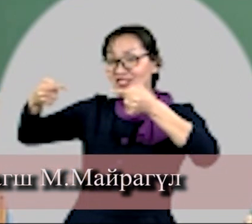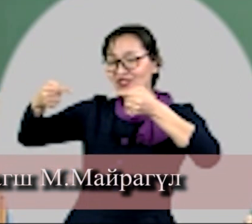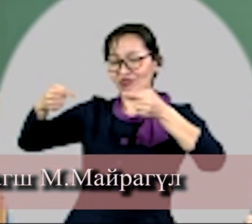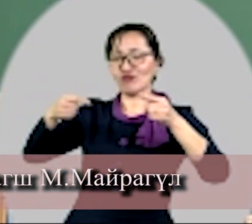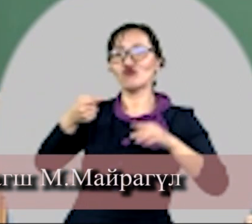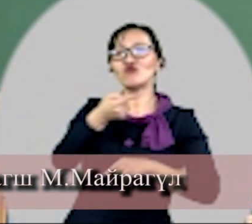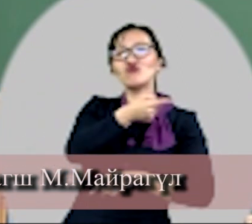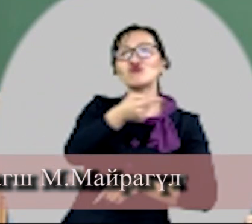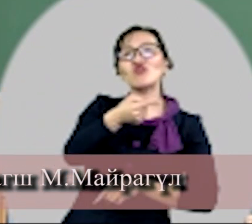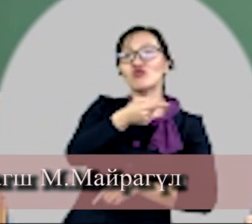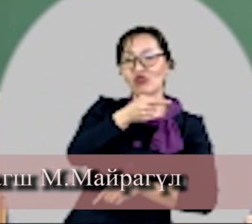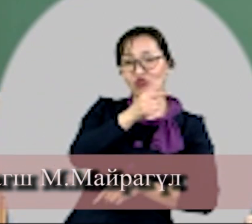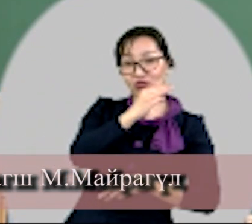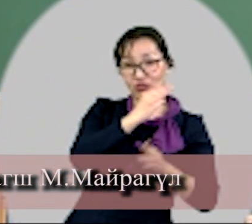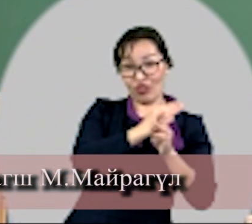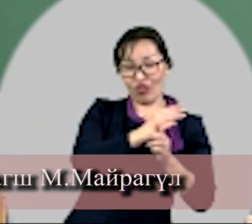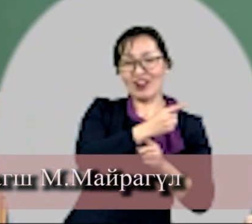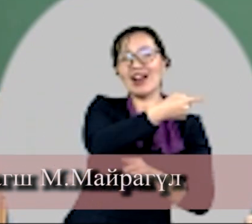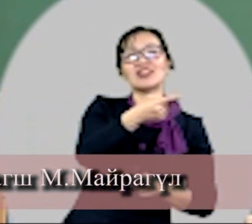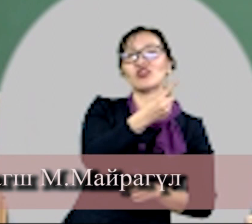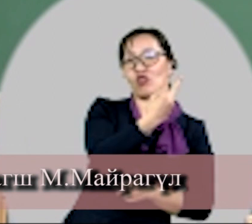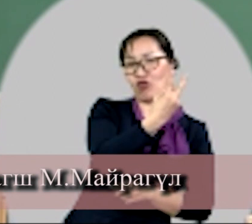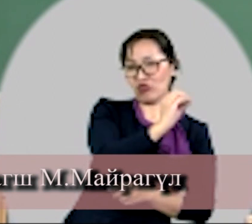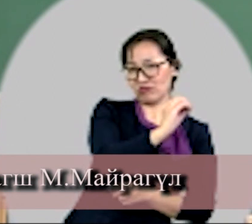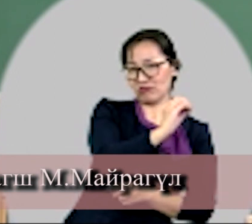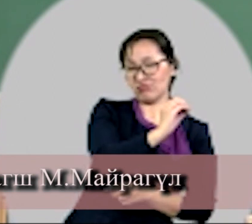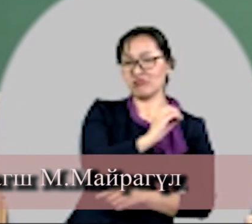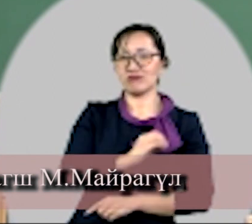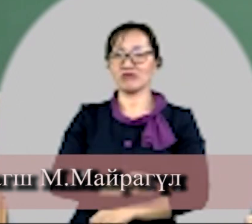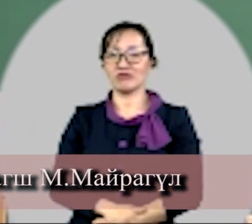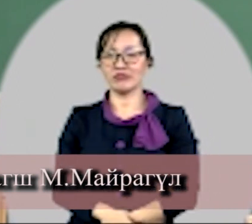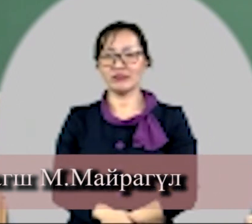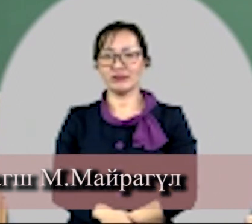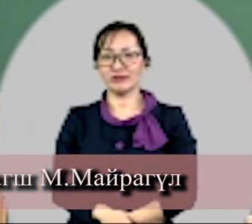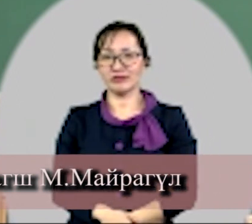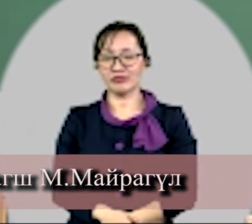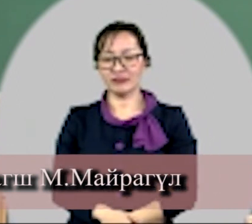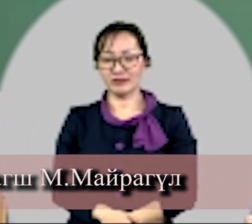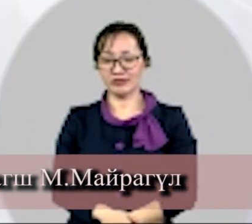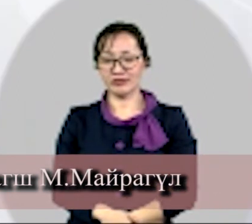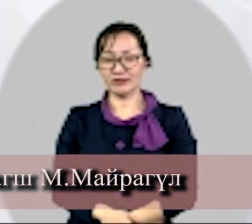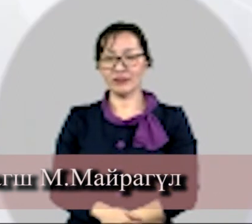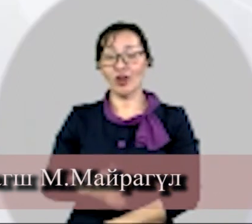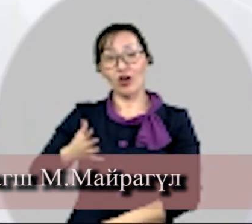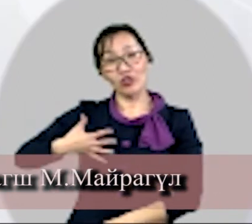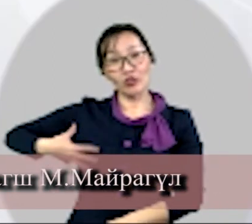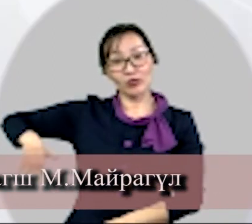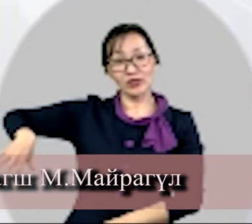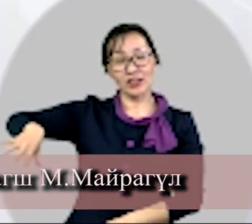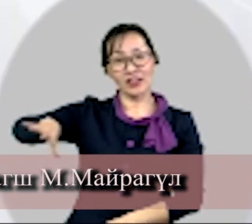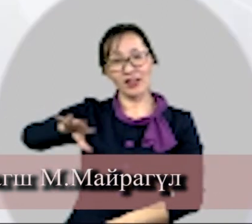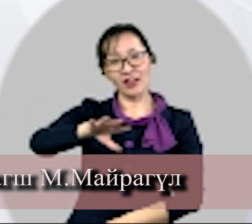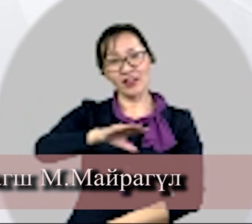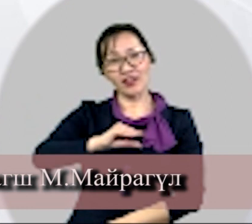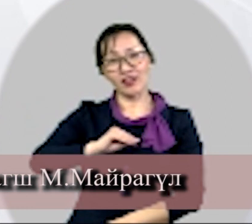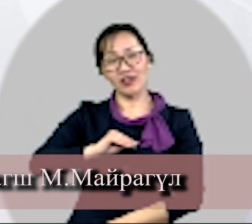ауа райын бақылайды екеміз. Термометрмен. Нара, 10 айдың 25-ші күні ауа